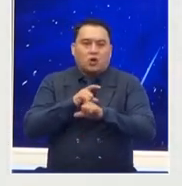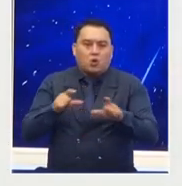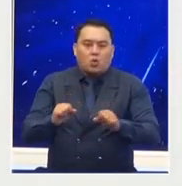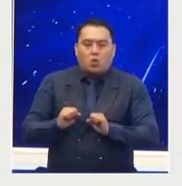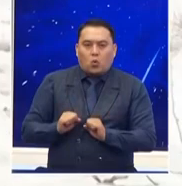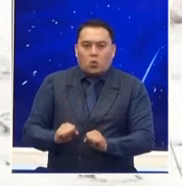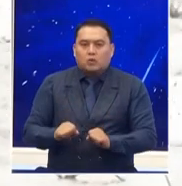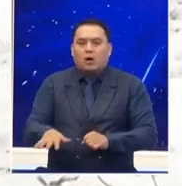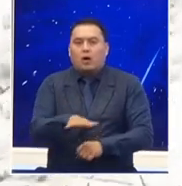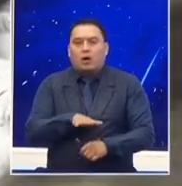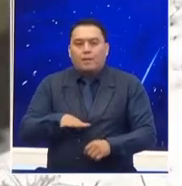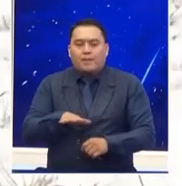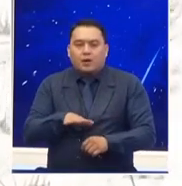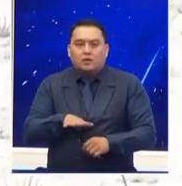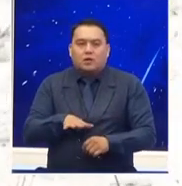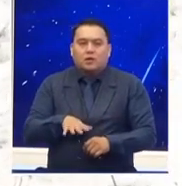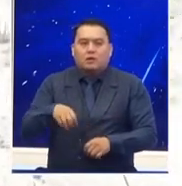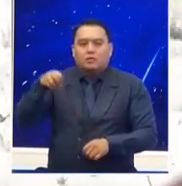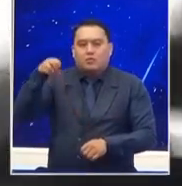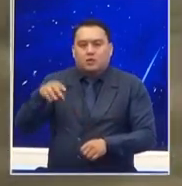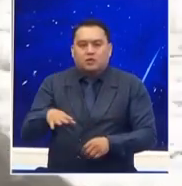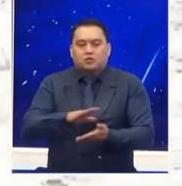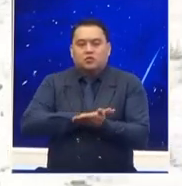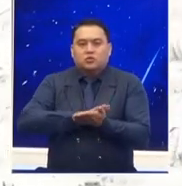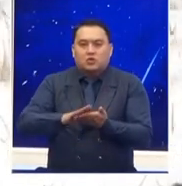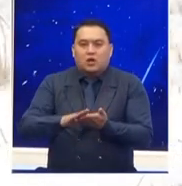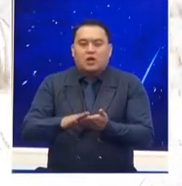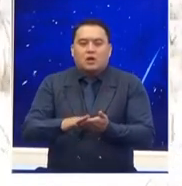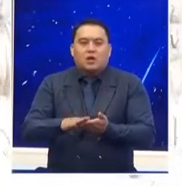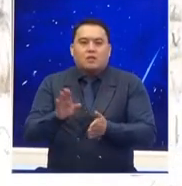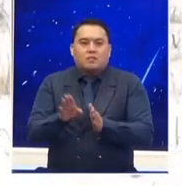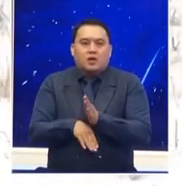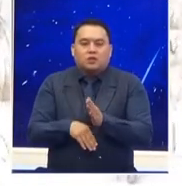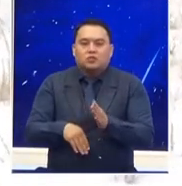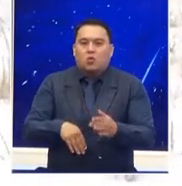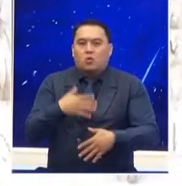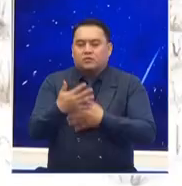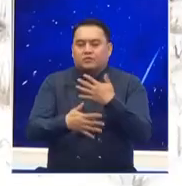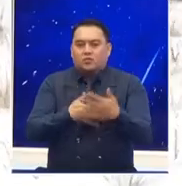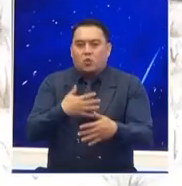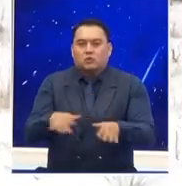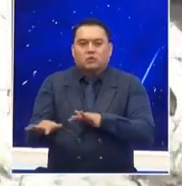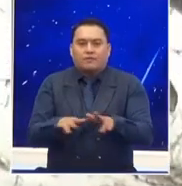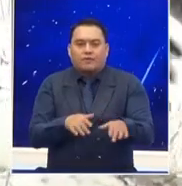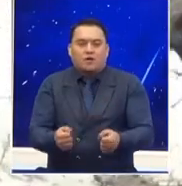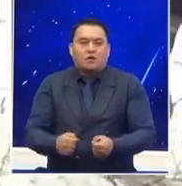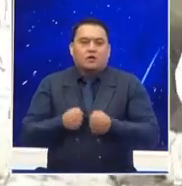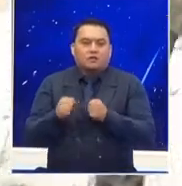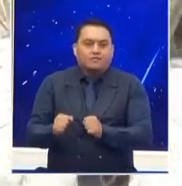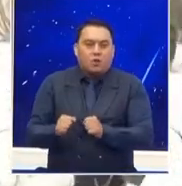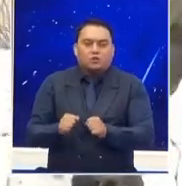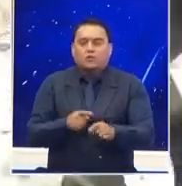қорғау, аумақ пен объектілерді минадан тазарту, жаппай тәртіпсіздіктерге қарсы тұру іс-қимылдарын жасады. Айта кету